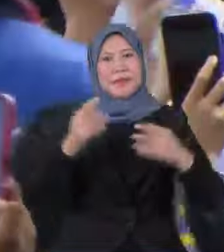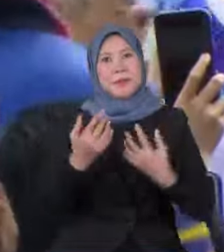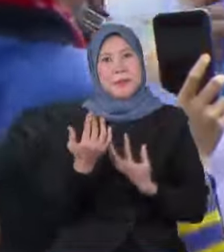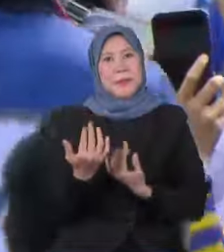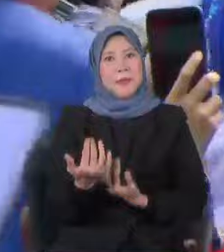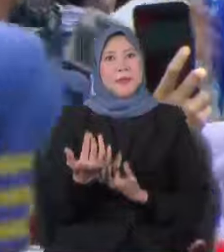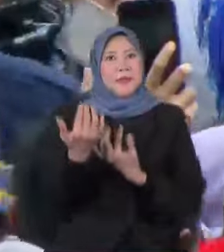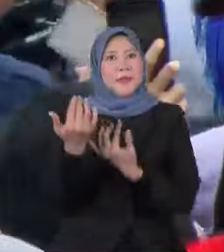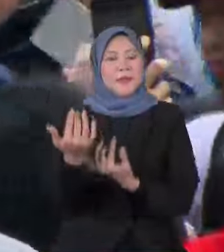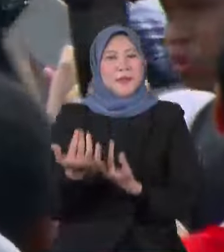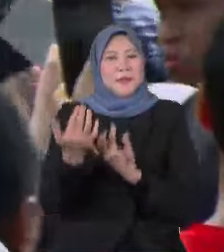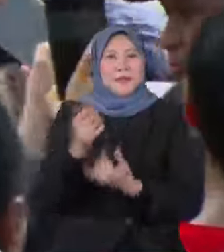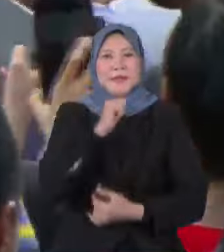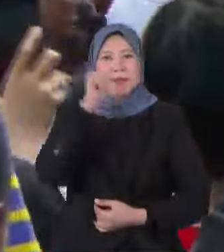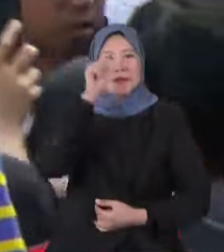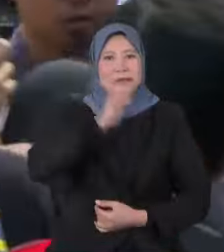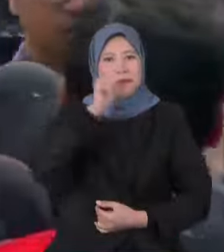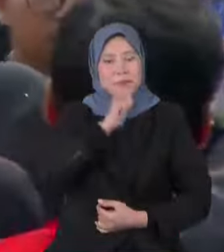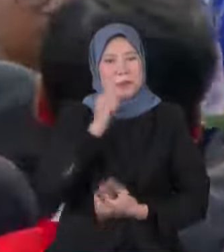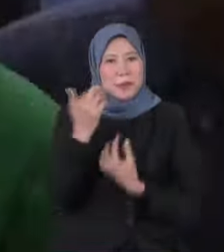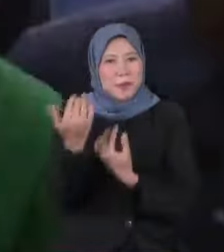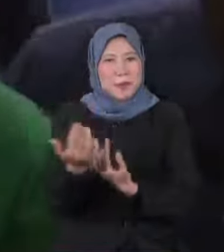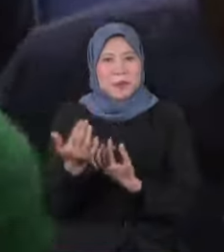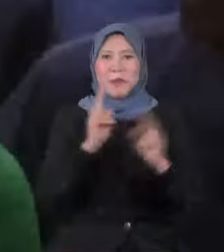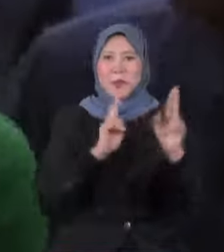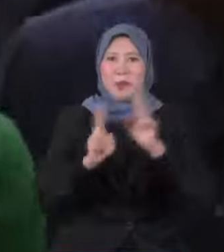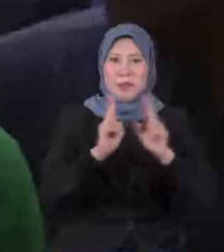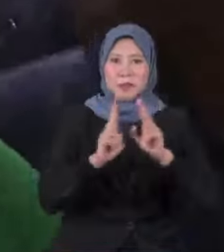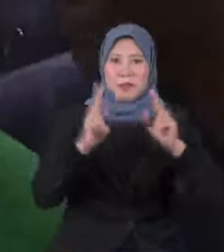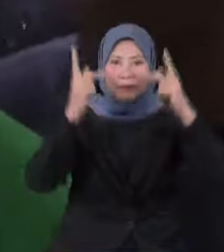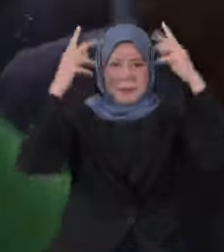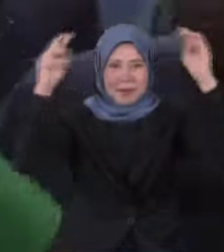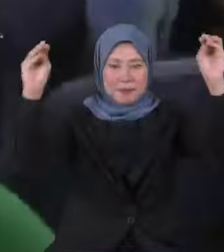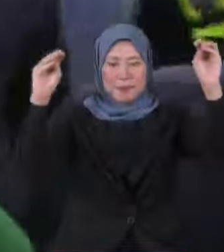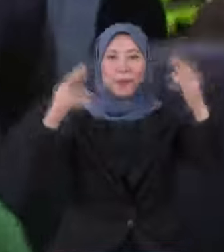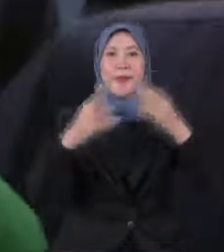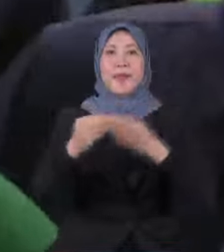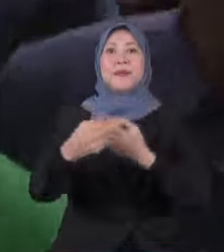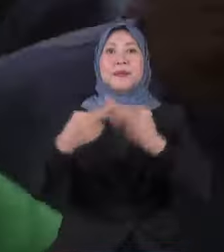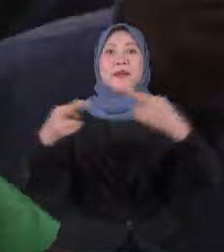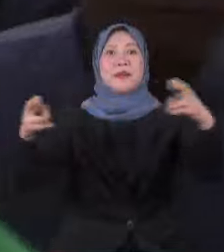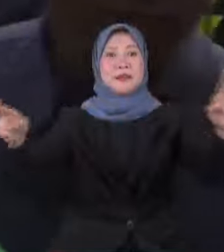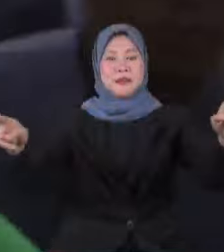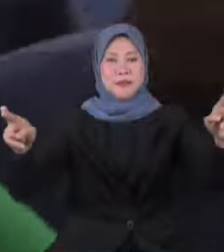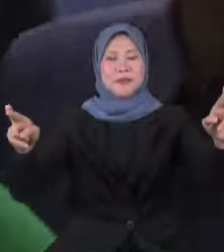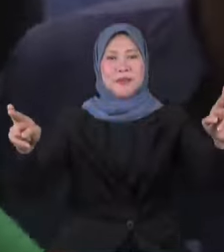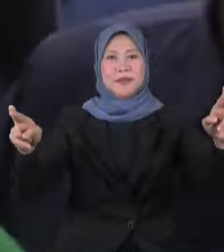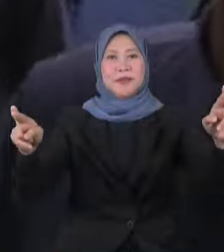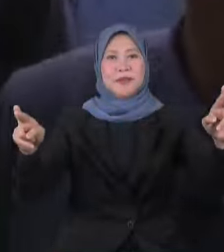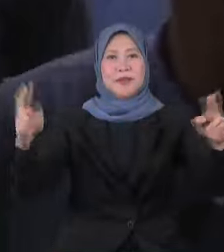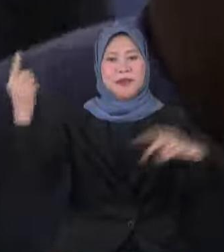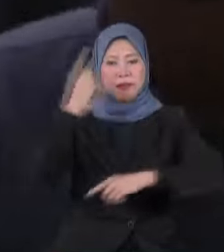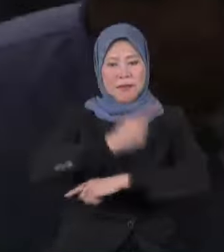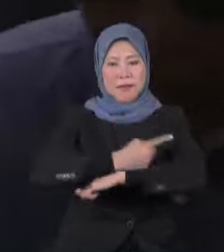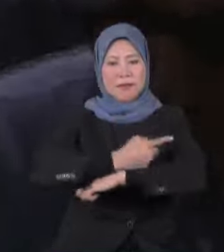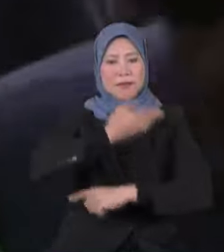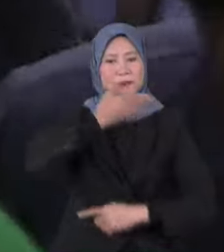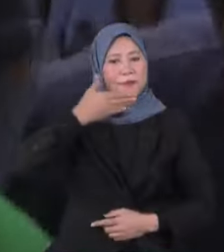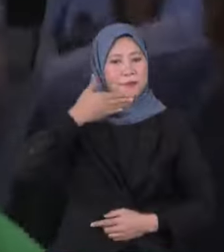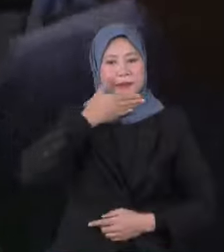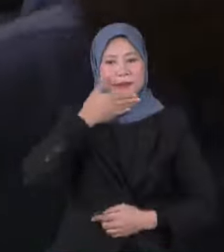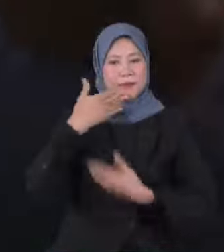untuk menyaksikan ucapan oleh Yang Amat Berhormat Perdana Menteri dan seterusnya merasmikan gimmick pelancaran bersempena Hari Belia